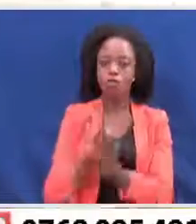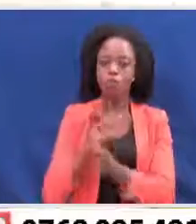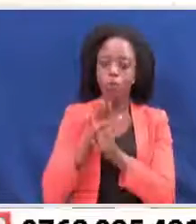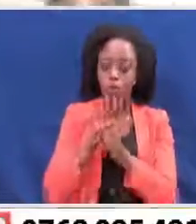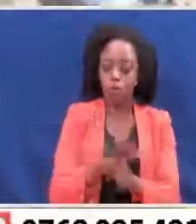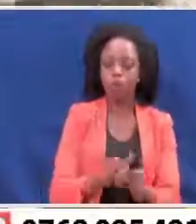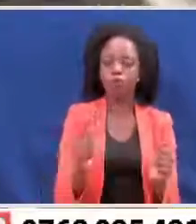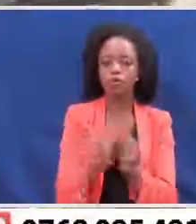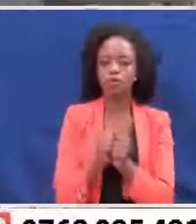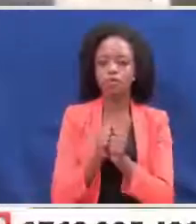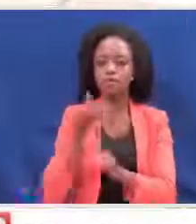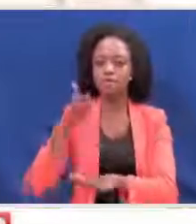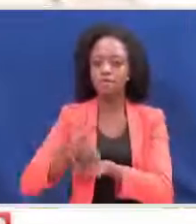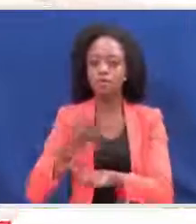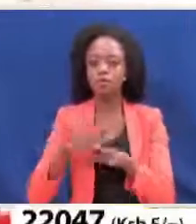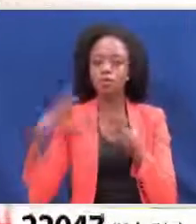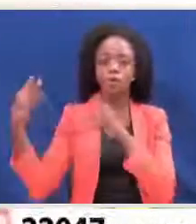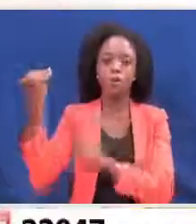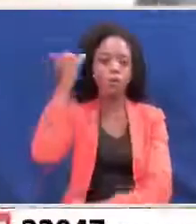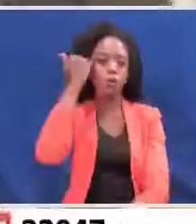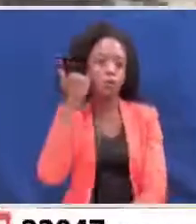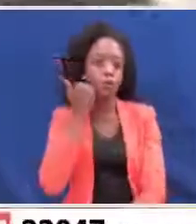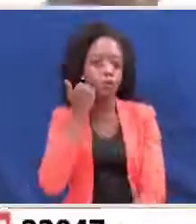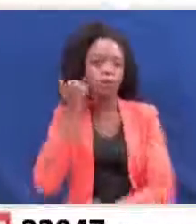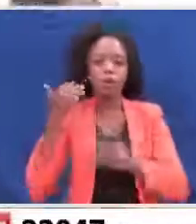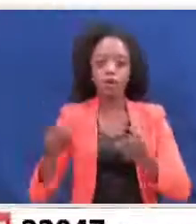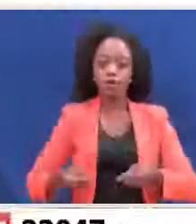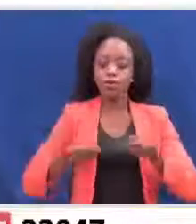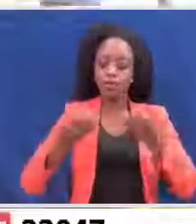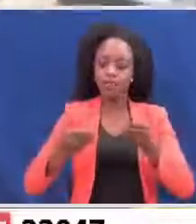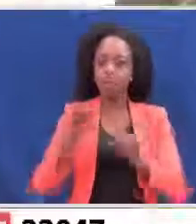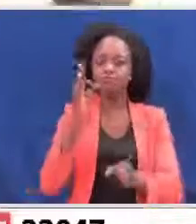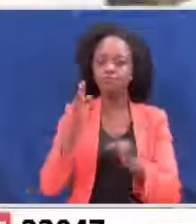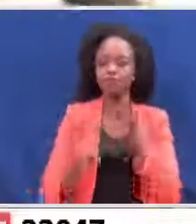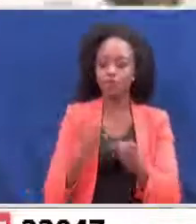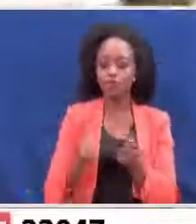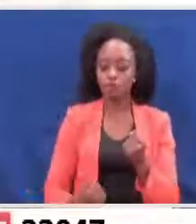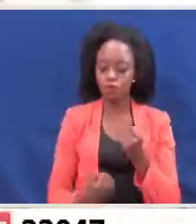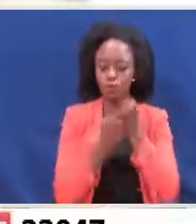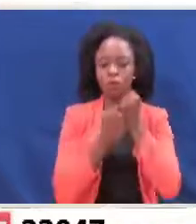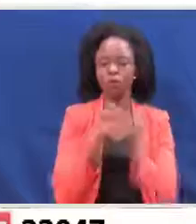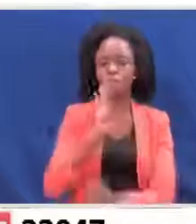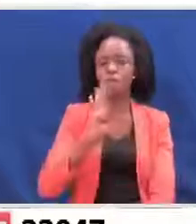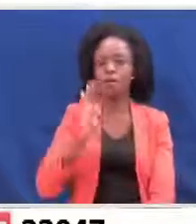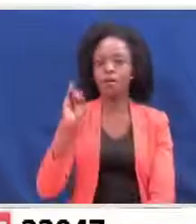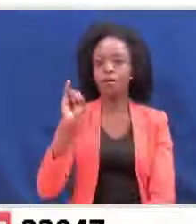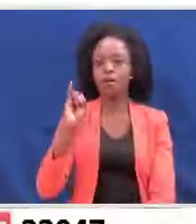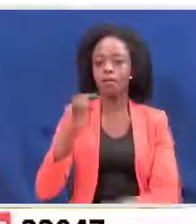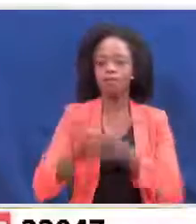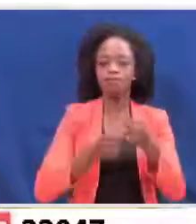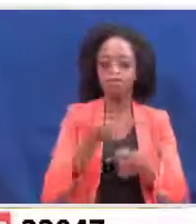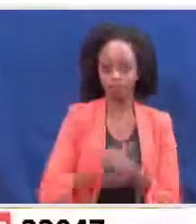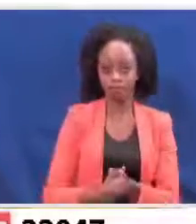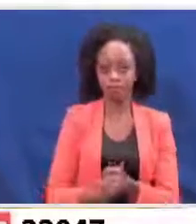with blackmail of being taken to court or being given vindictive justice simply to support the BBI process. BBI